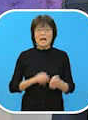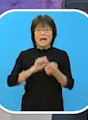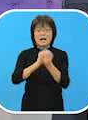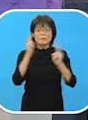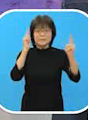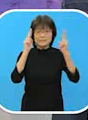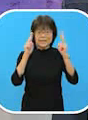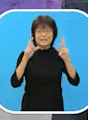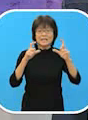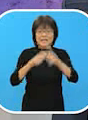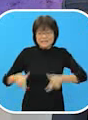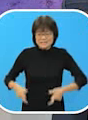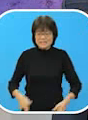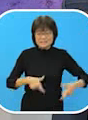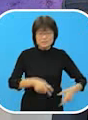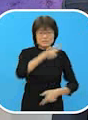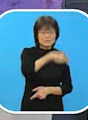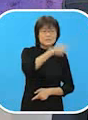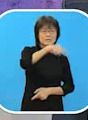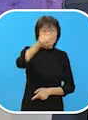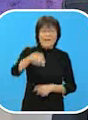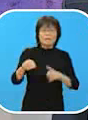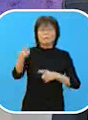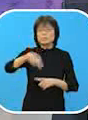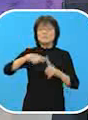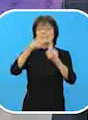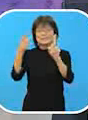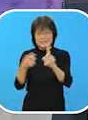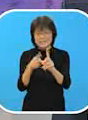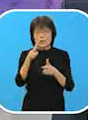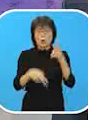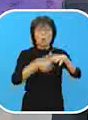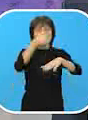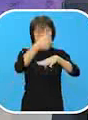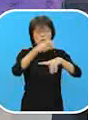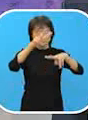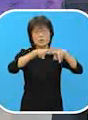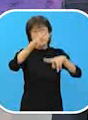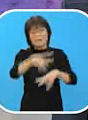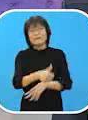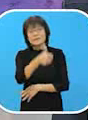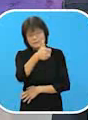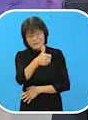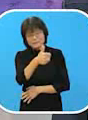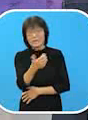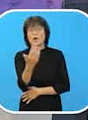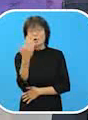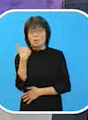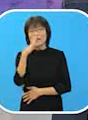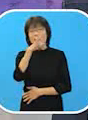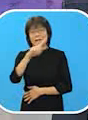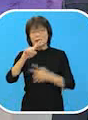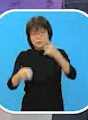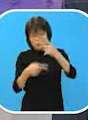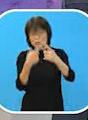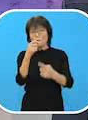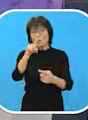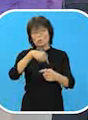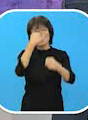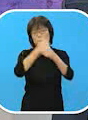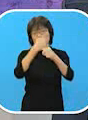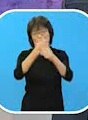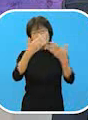株式会社ジーンズ MCD の工場長井川さんです。 よろしくお願いします。 この前ね、県庁のものづくり展示